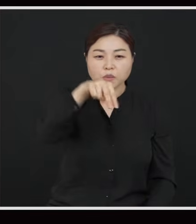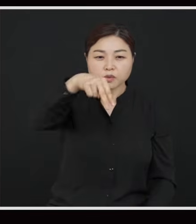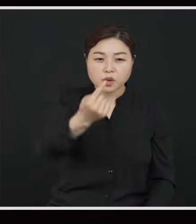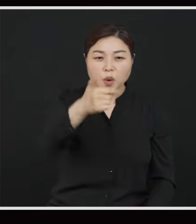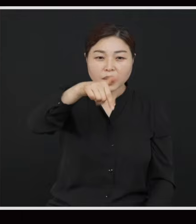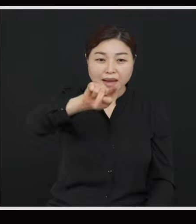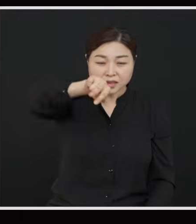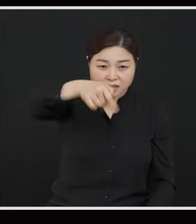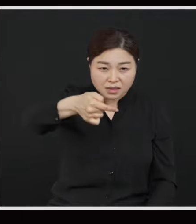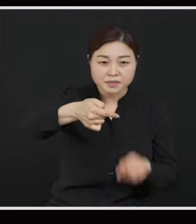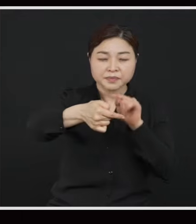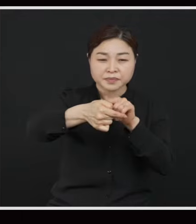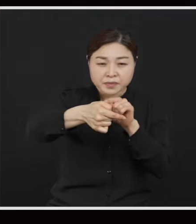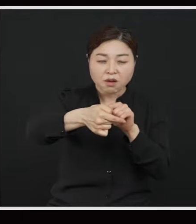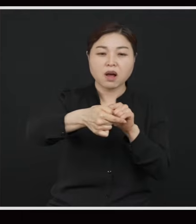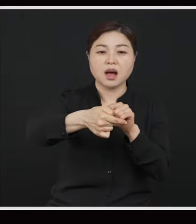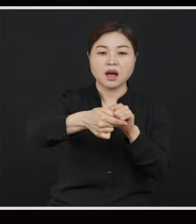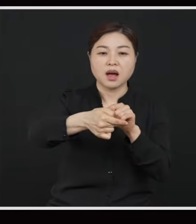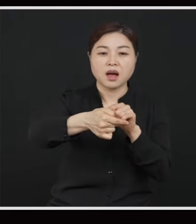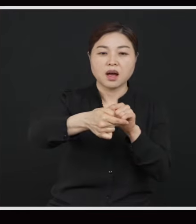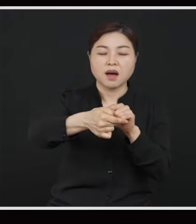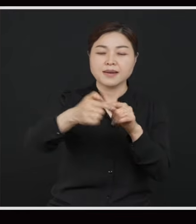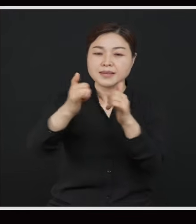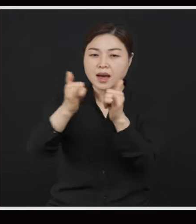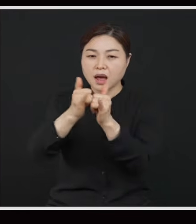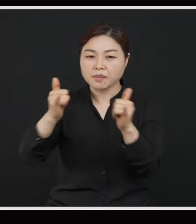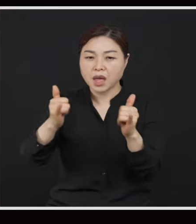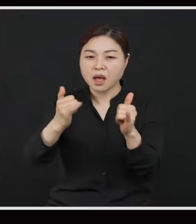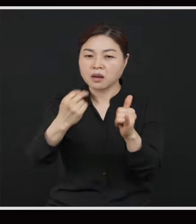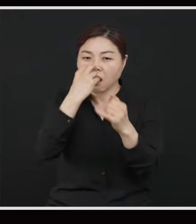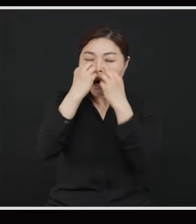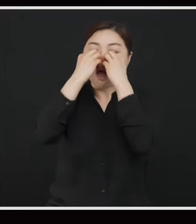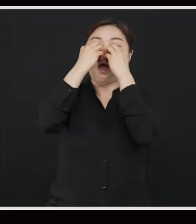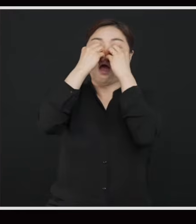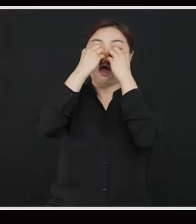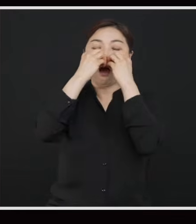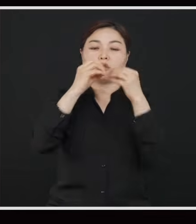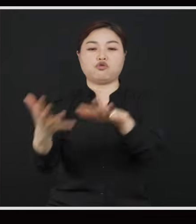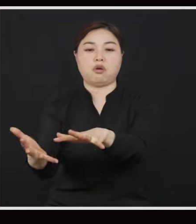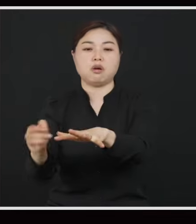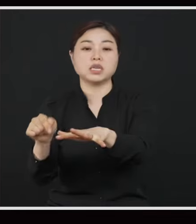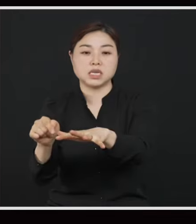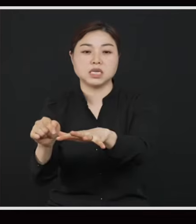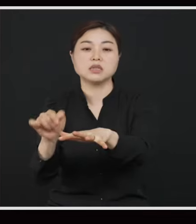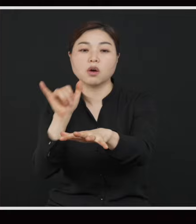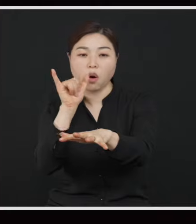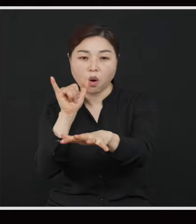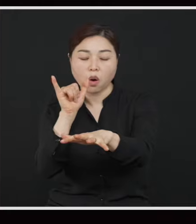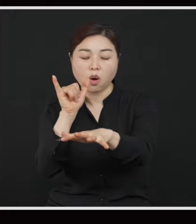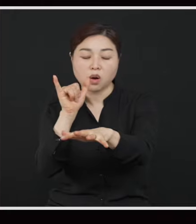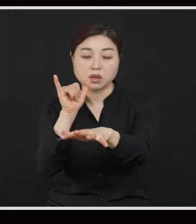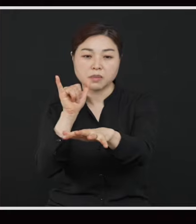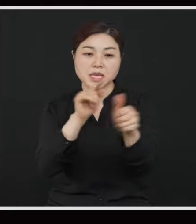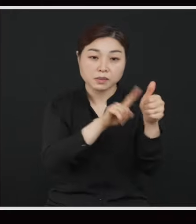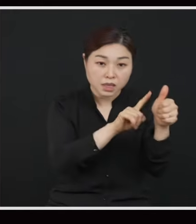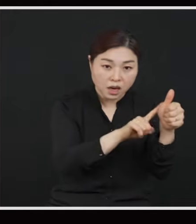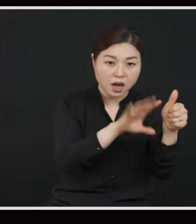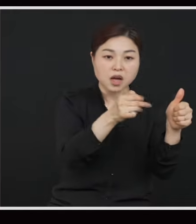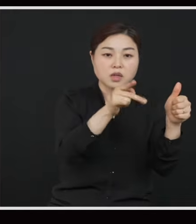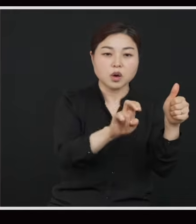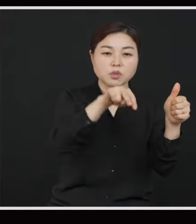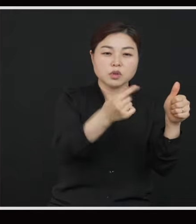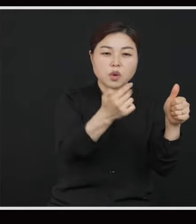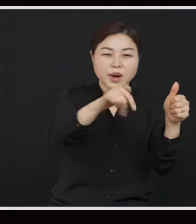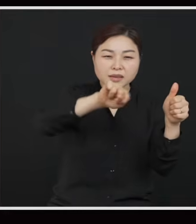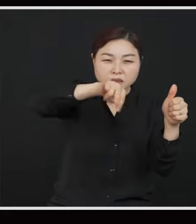염소가스라는 게 사람을 질식시키는 효과가 있거든. 그래서 이 사람이 염소가스를